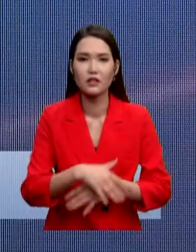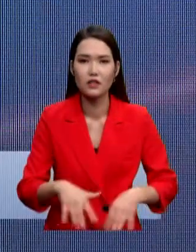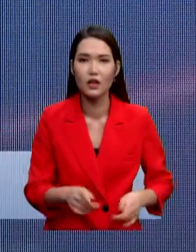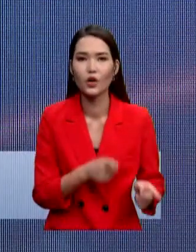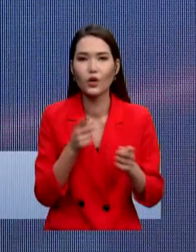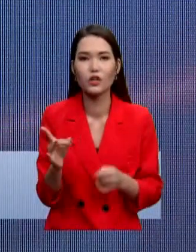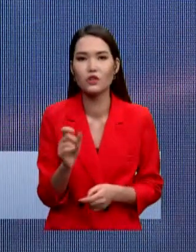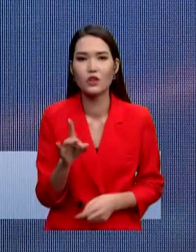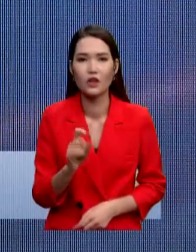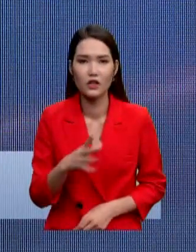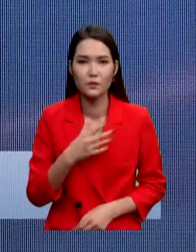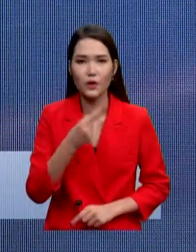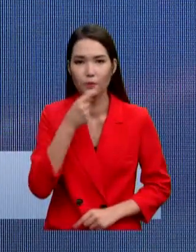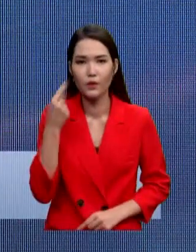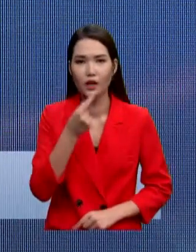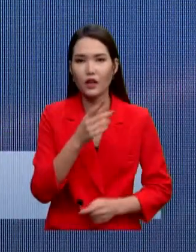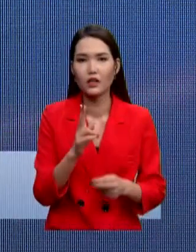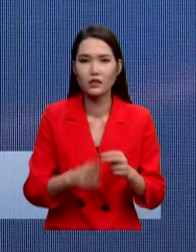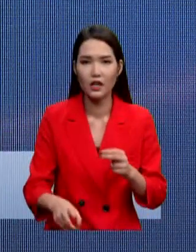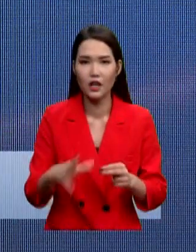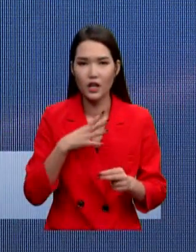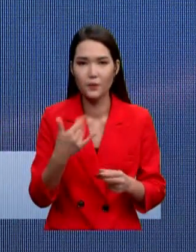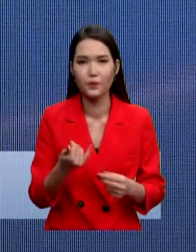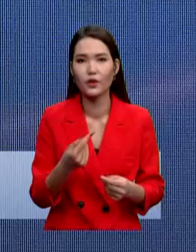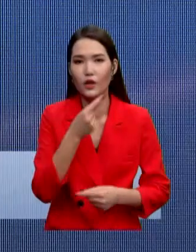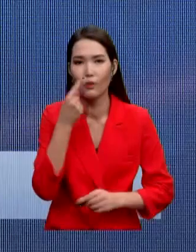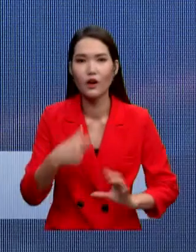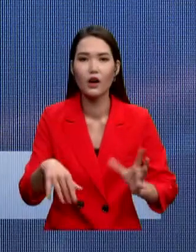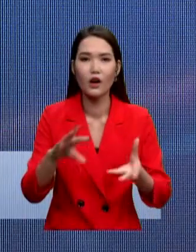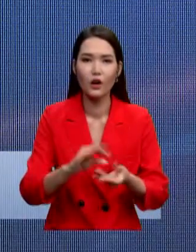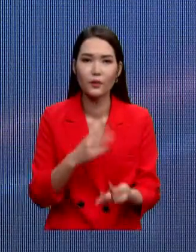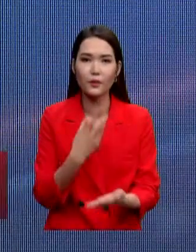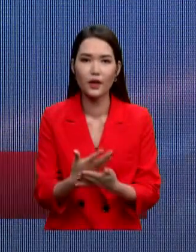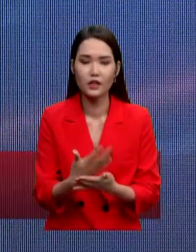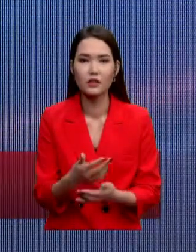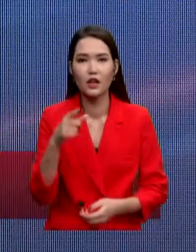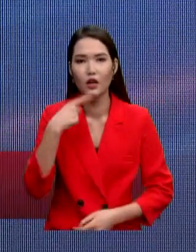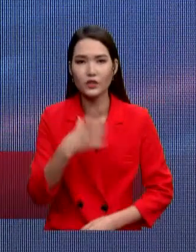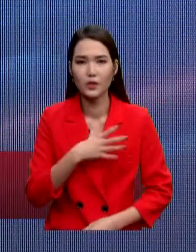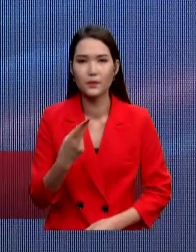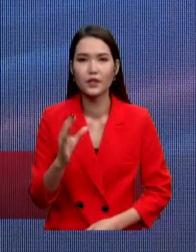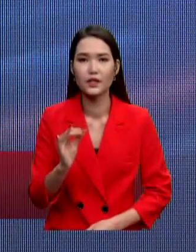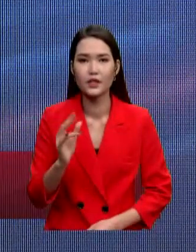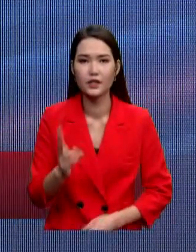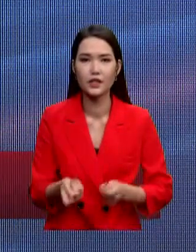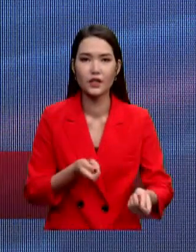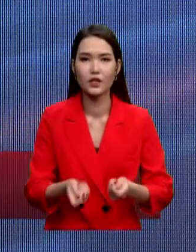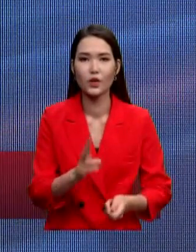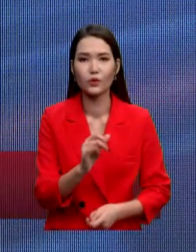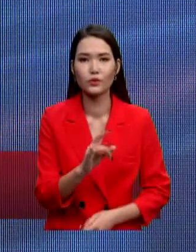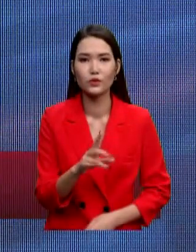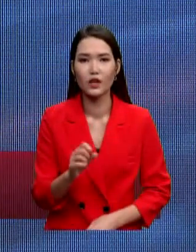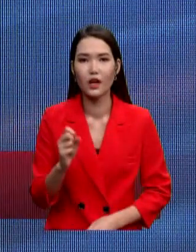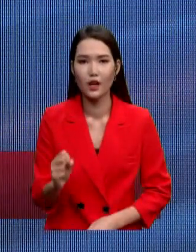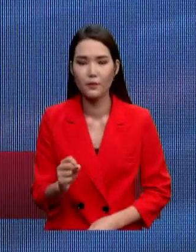переносили несколько раз. Буквально недавно он завершился, и вот предварительные итоги, которые озвучил председатель Центра избиркома Нурлан